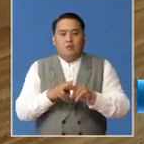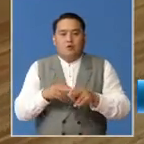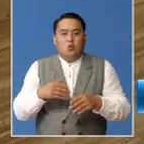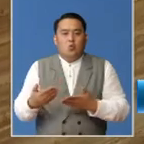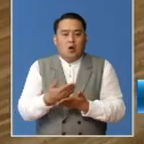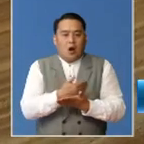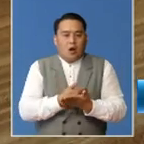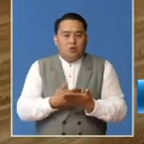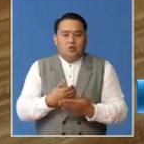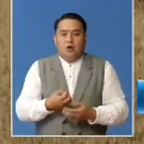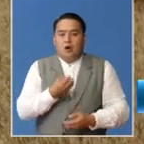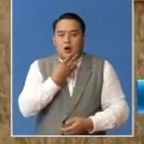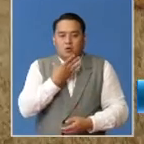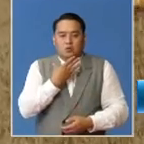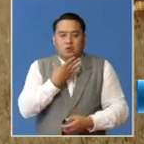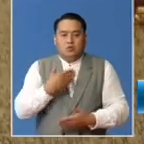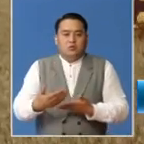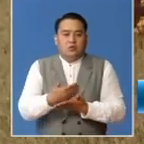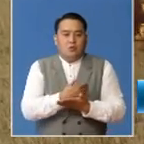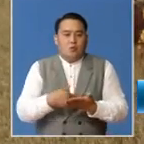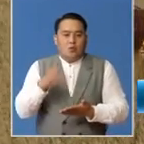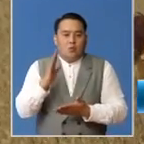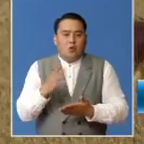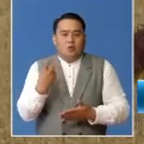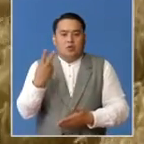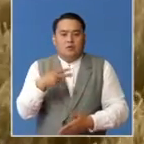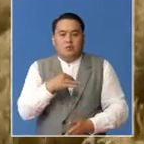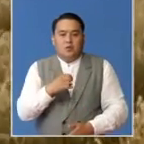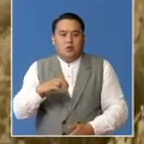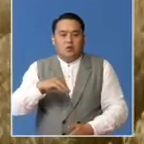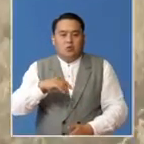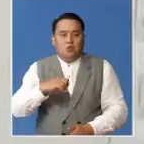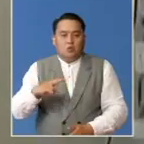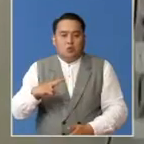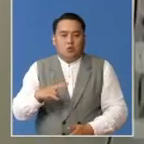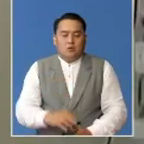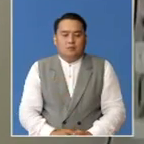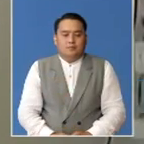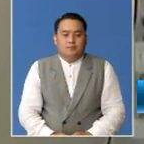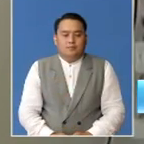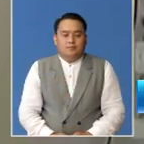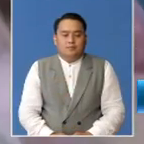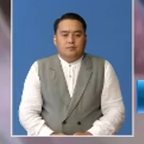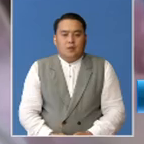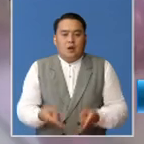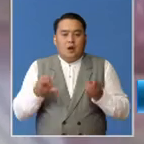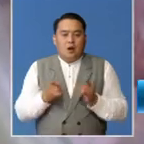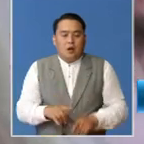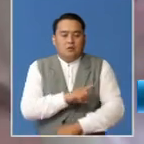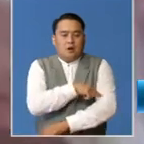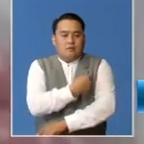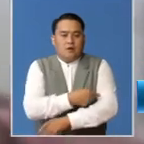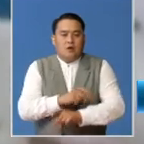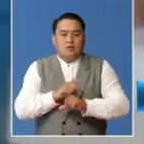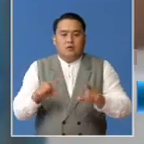зерна повышена. В целом валовой сбор составит более 20 миллионов тонн. Перинатальный центр номер один в Астане